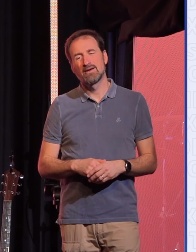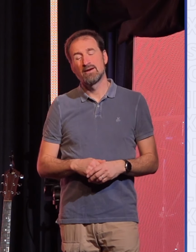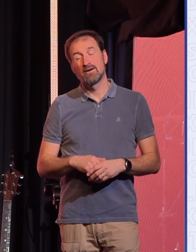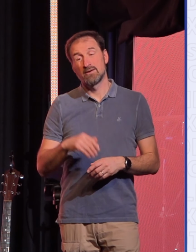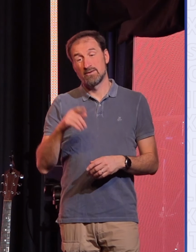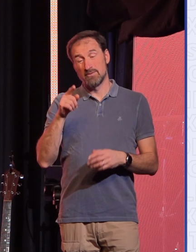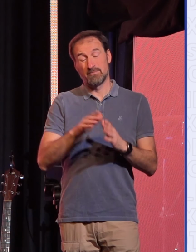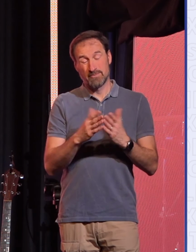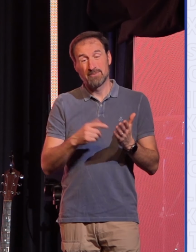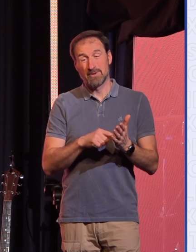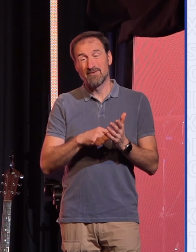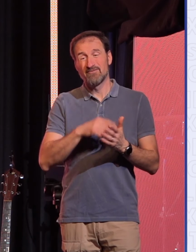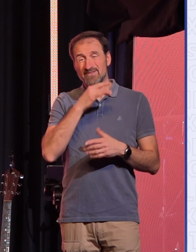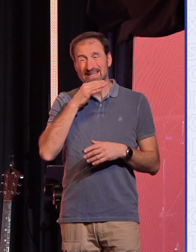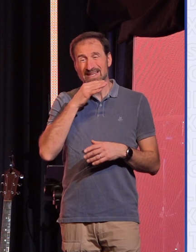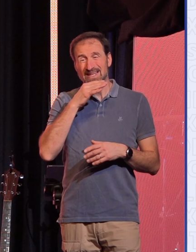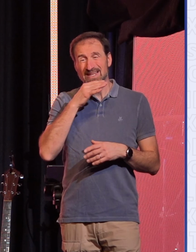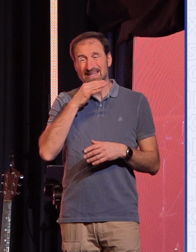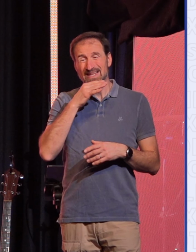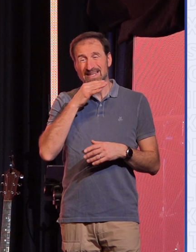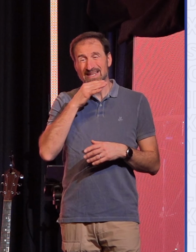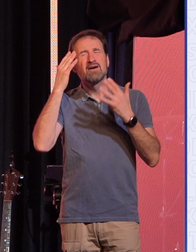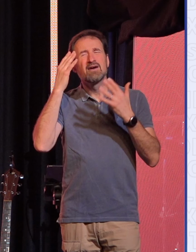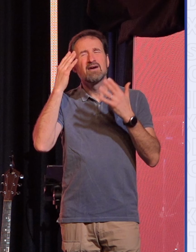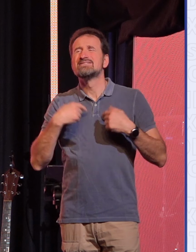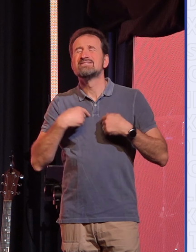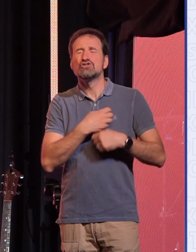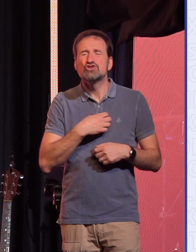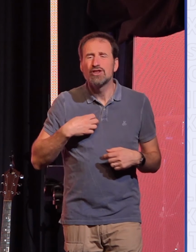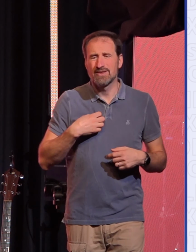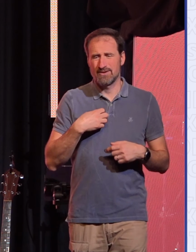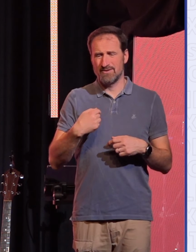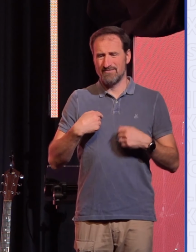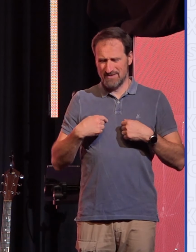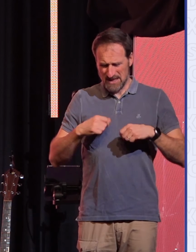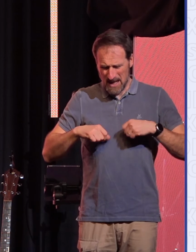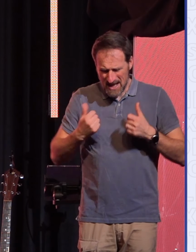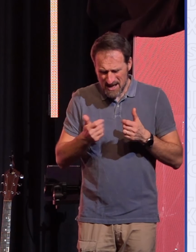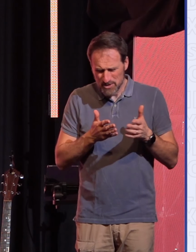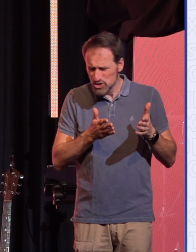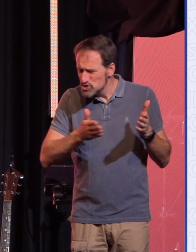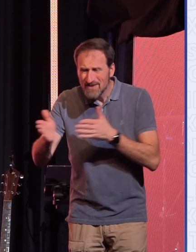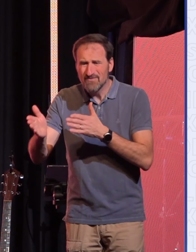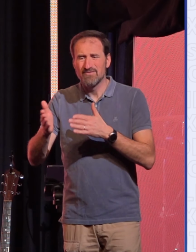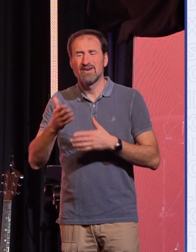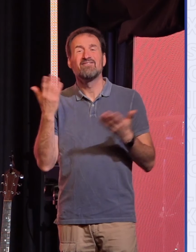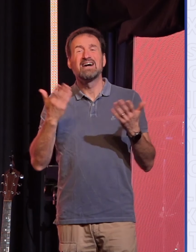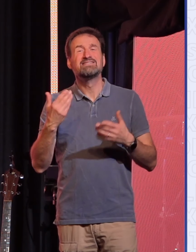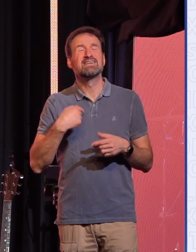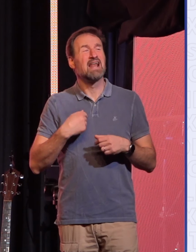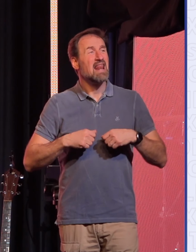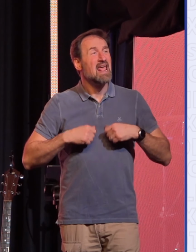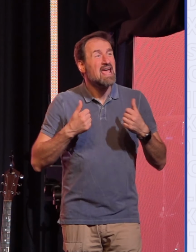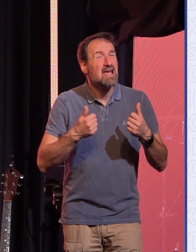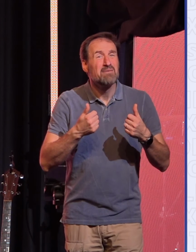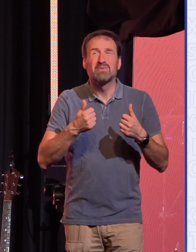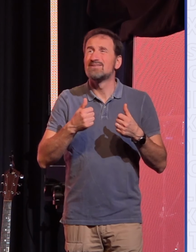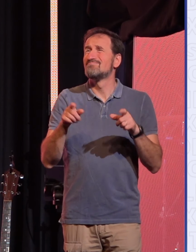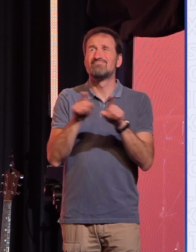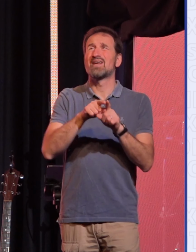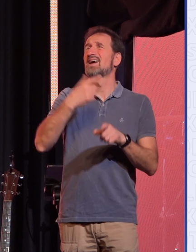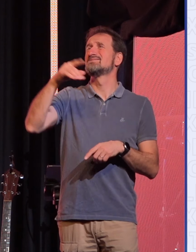Verfehlungen, Lebensweisen, die nicht nach dem Bild Gottes entsprechen. Und er wünscht sich, dass wir